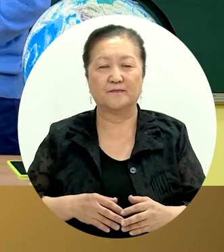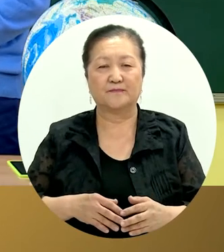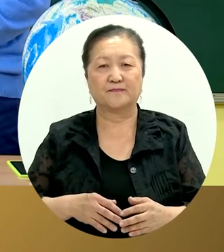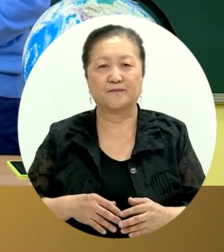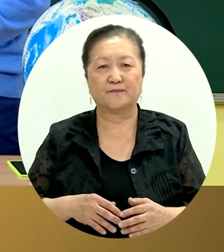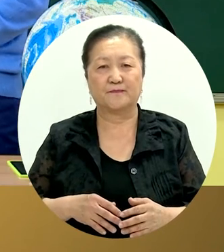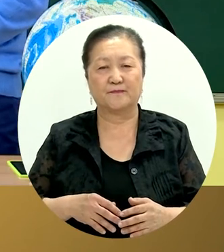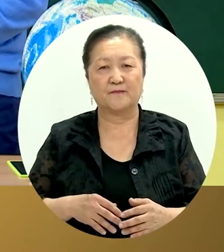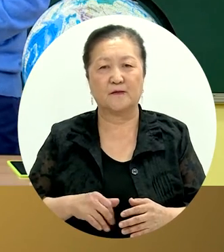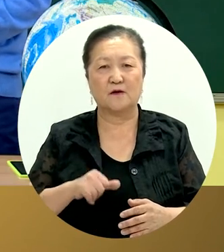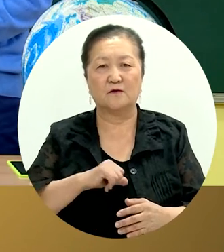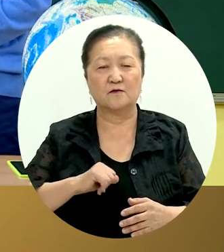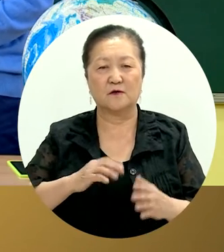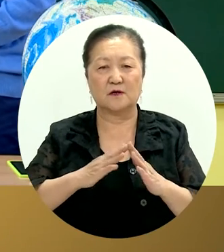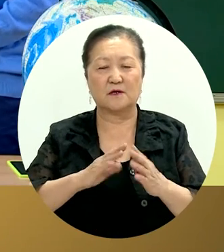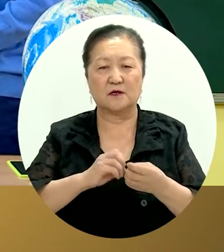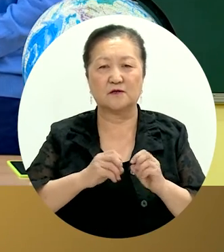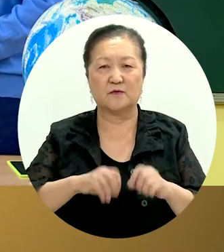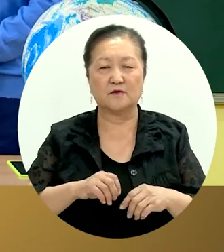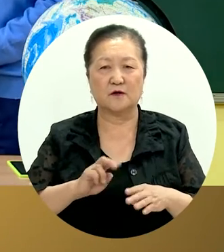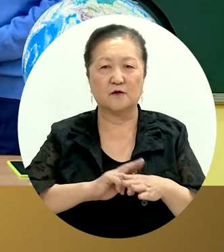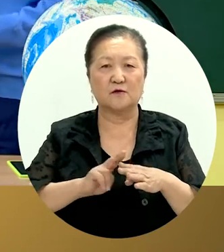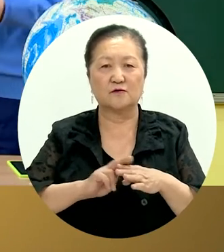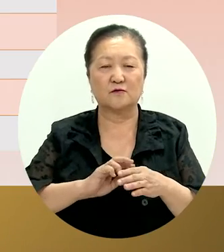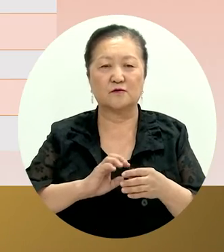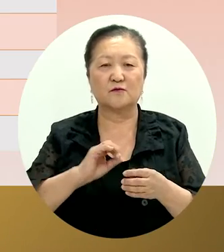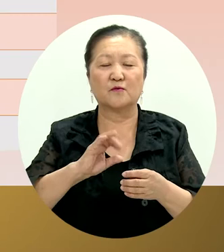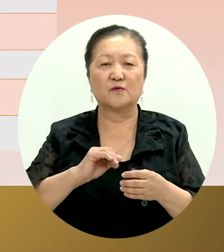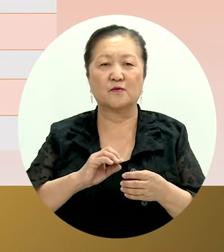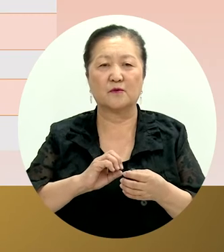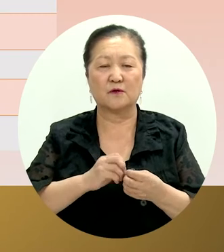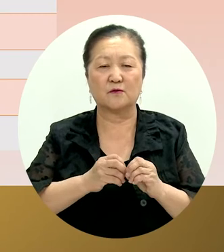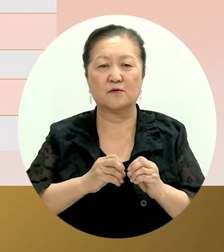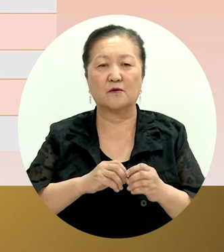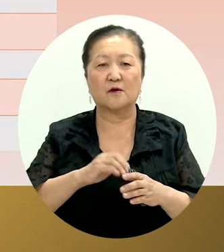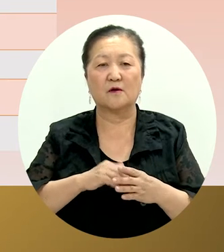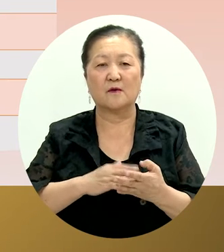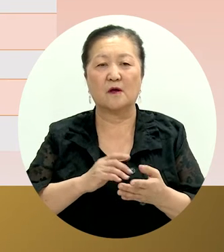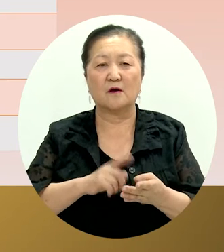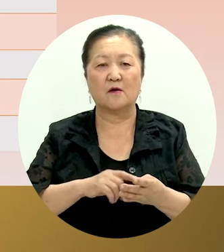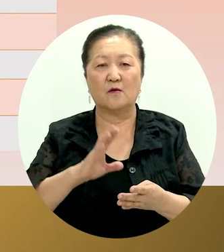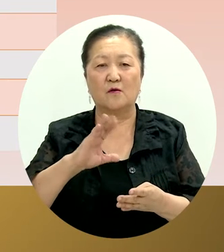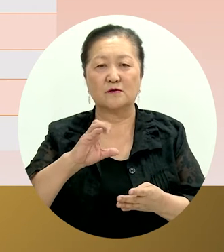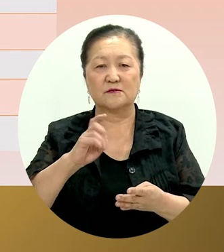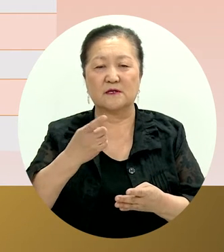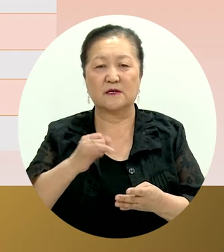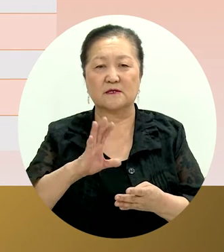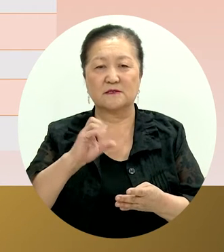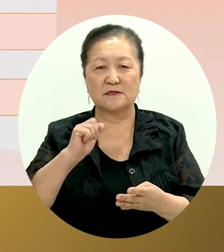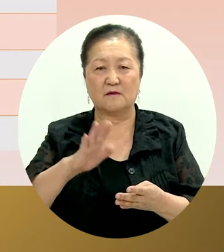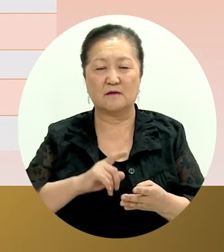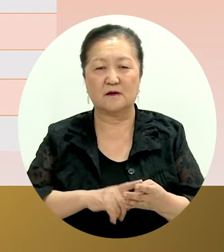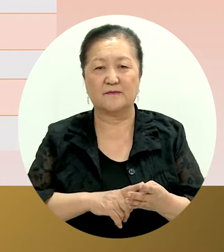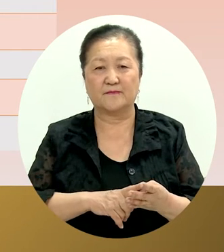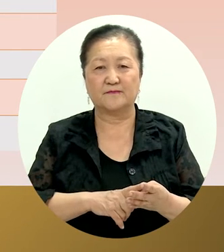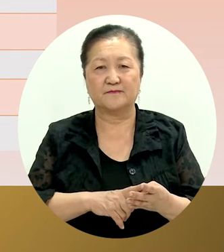орох материалаар хийж болно. За тэгэхээр торшилт хийхэд хэрэглэх зүйлс маань юу байх вэ гэхээр за ус хийх сав хэрэгтэй.